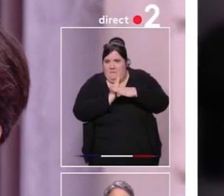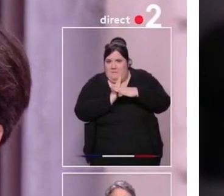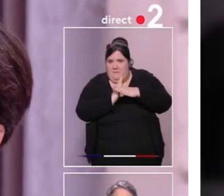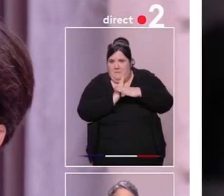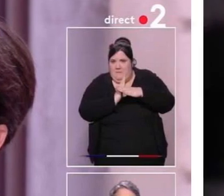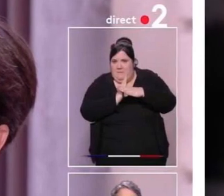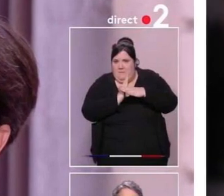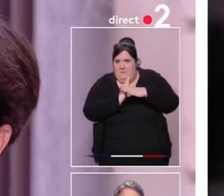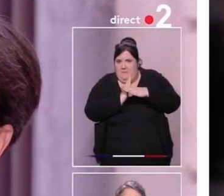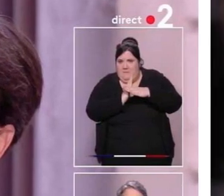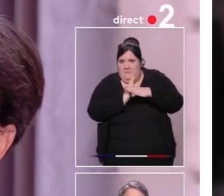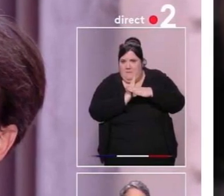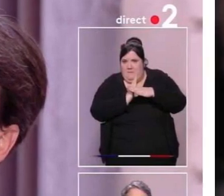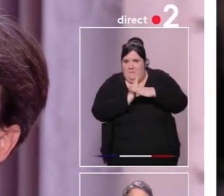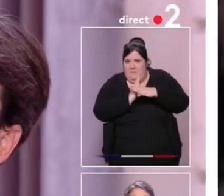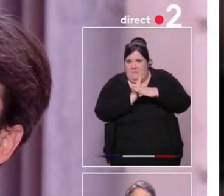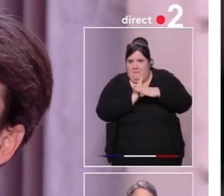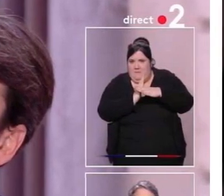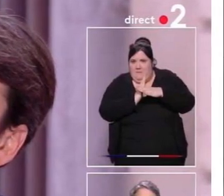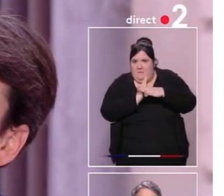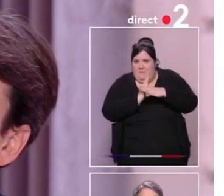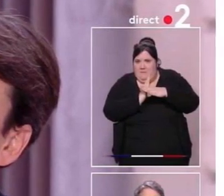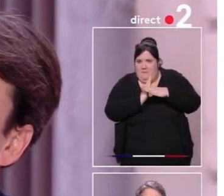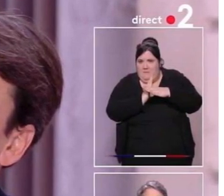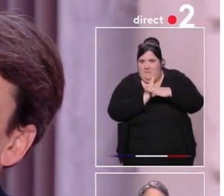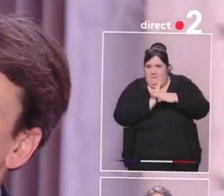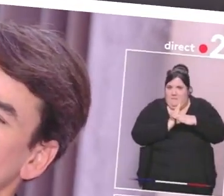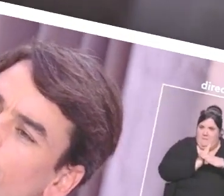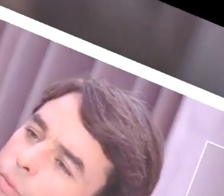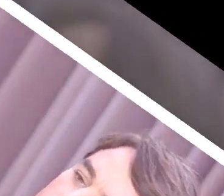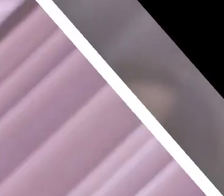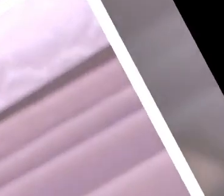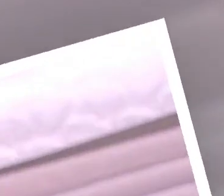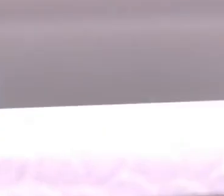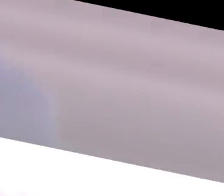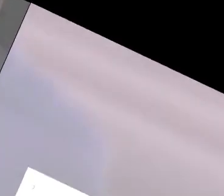en concurrence à l'animation des JT de 13h de TF1 et de France 2.